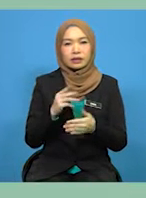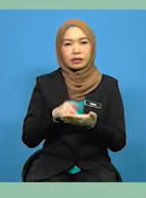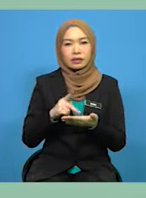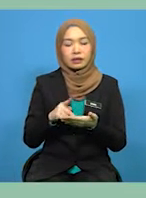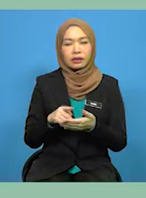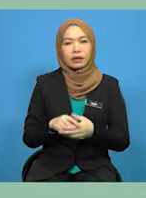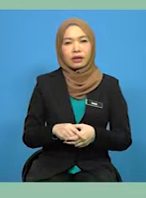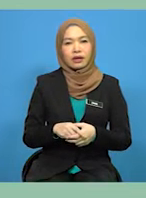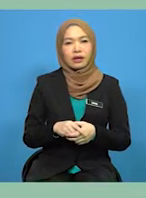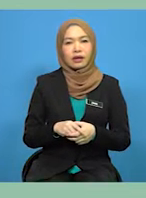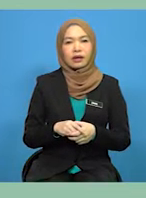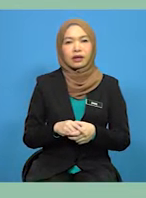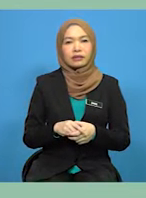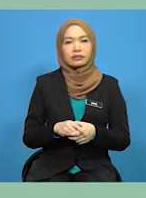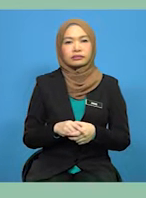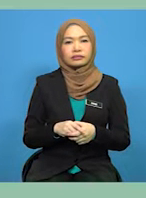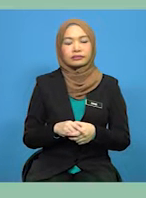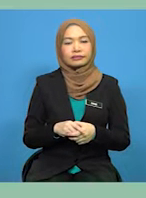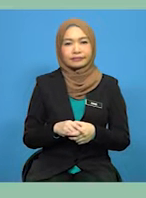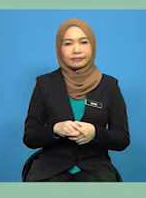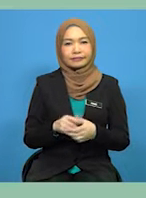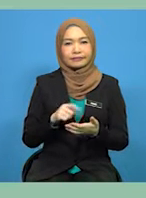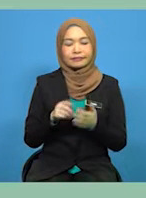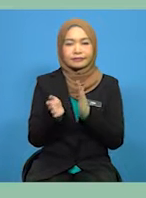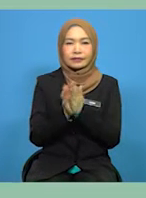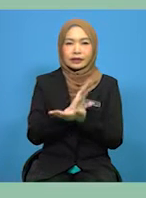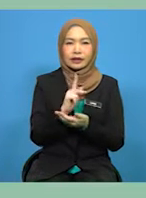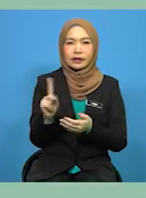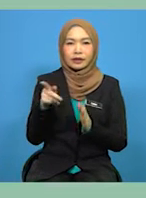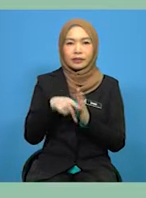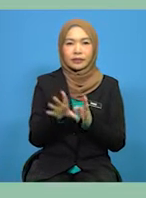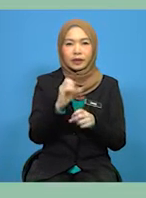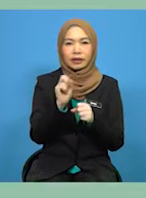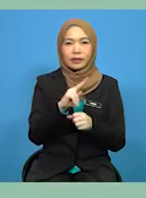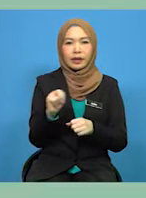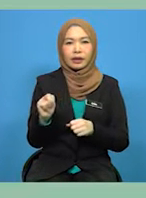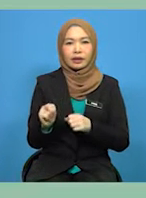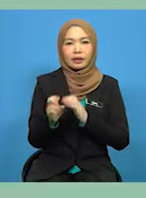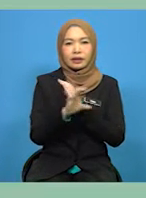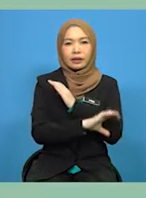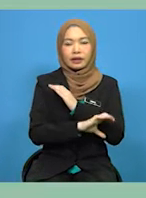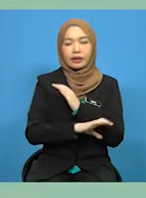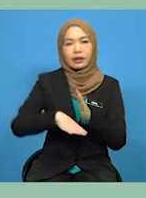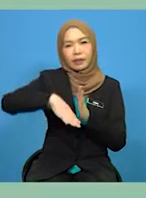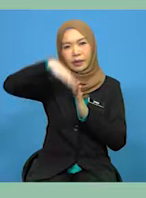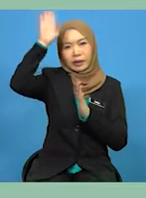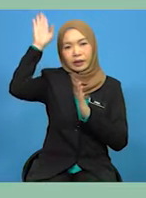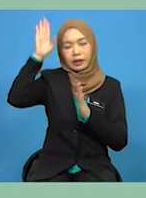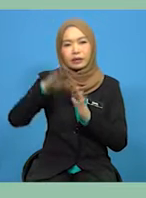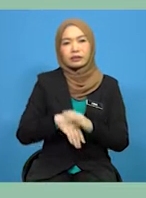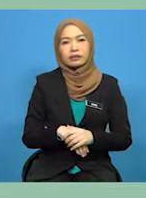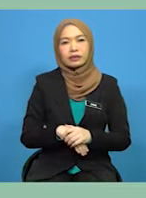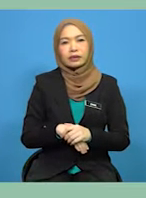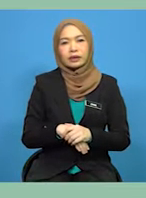pendapatan negara. Ini menyebabkan pendapatan negara meningkat kerana